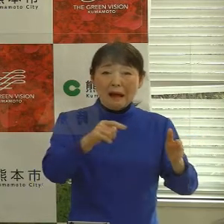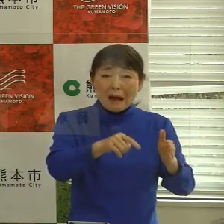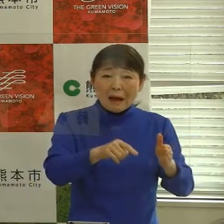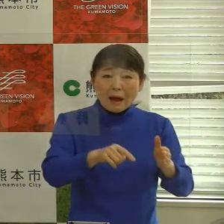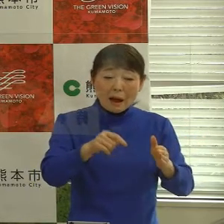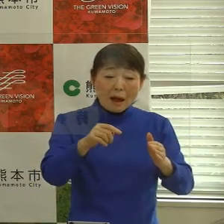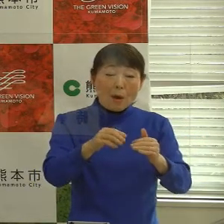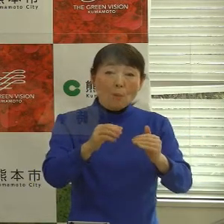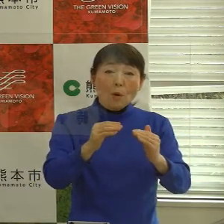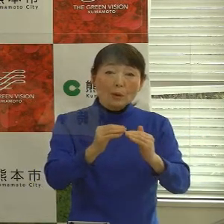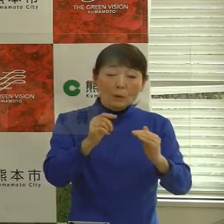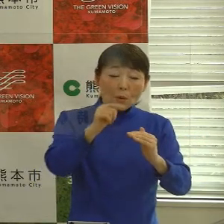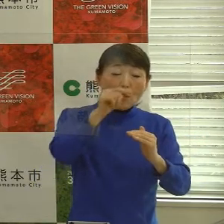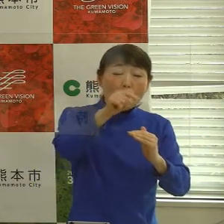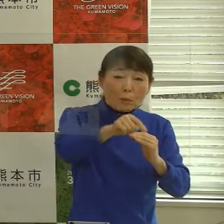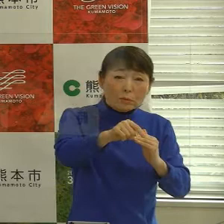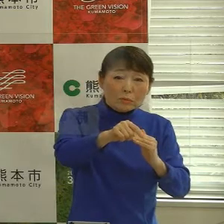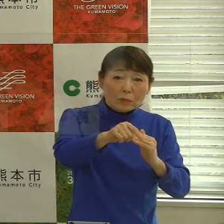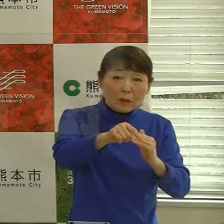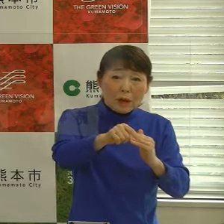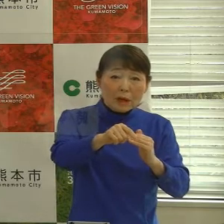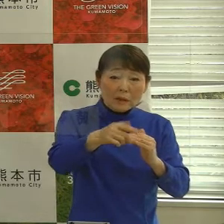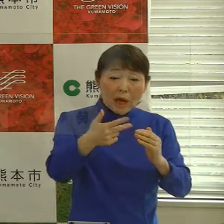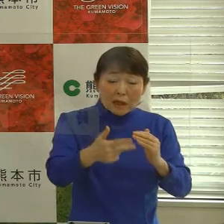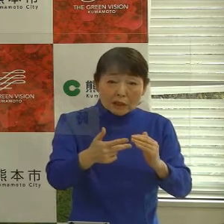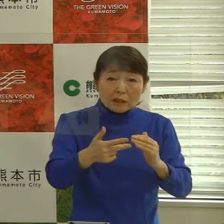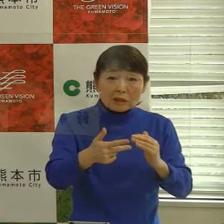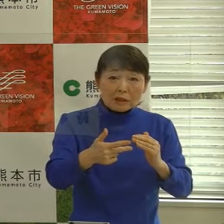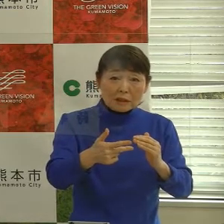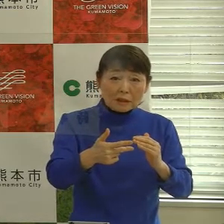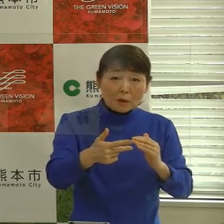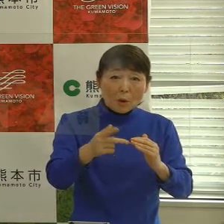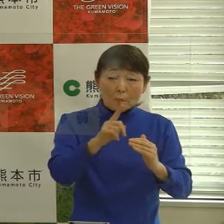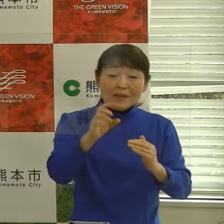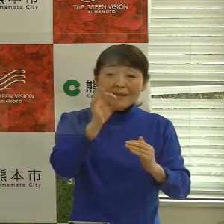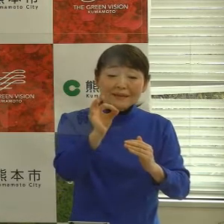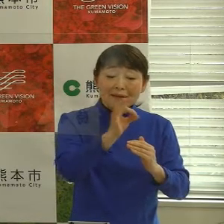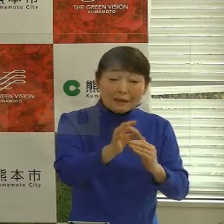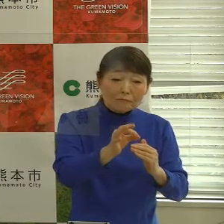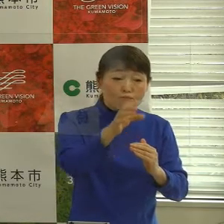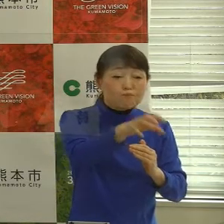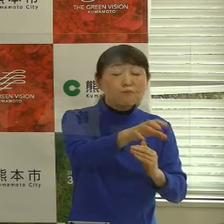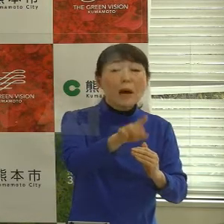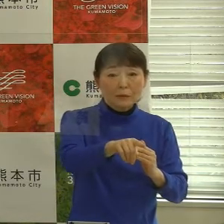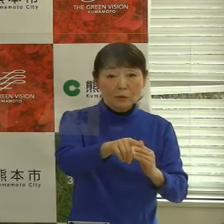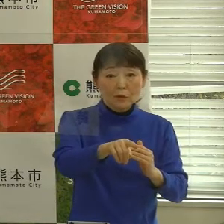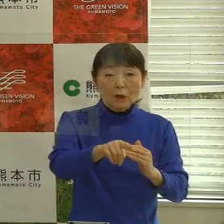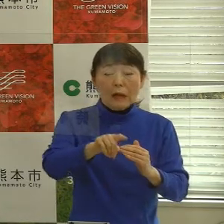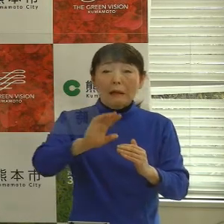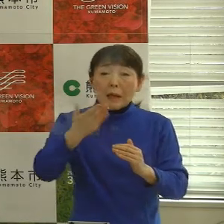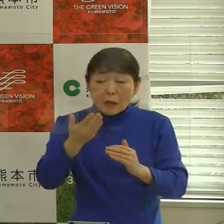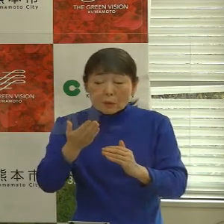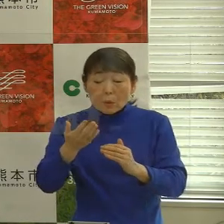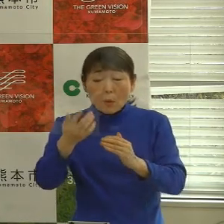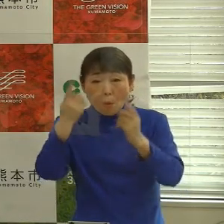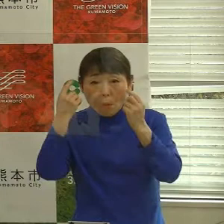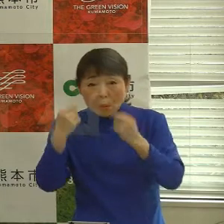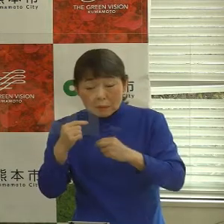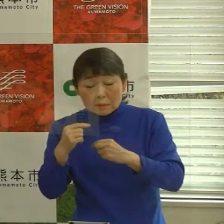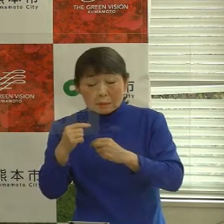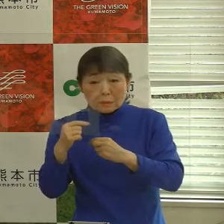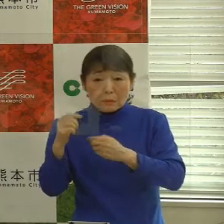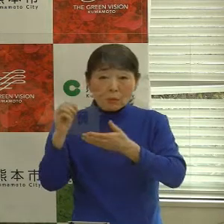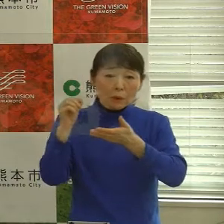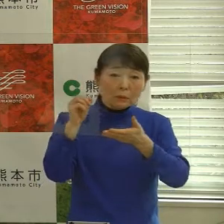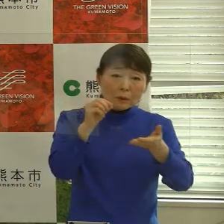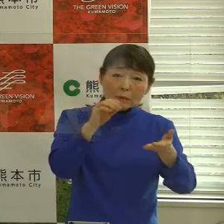には市の備品の洗濯機もきちんと設置されている中で、まあ、そういう備品じゃない洗濯機も使っているところで、なぜそう